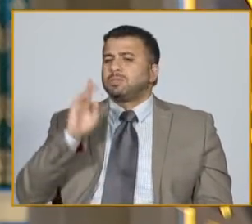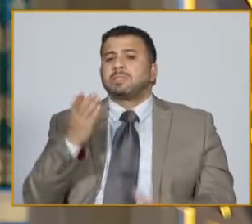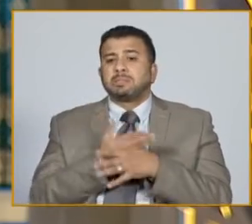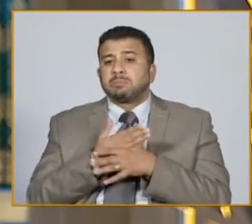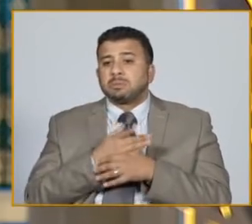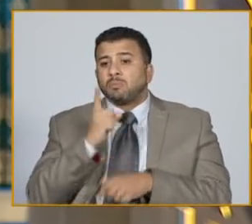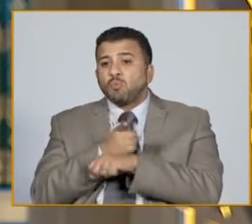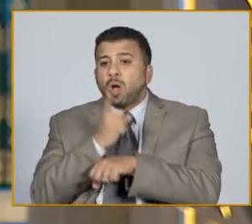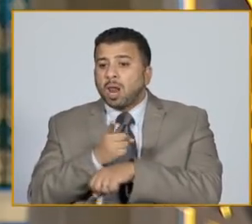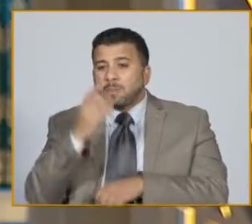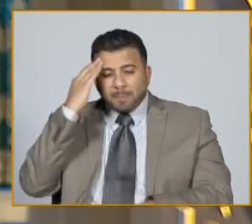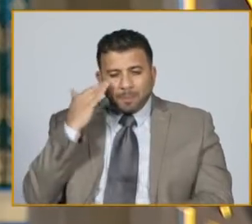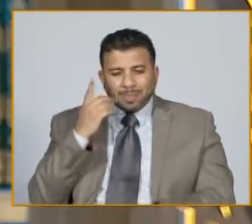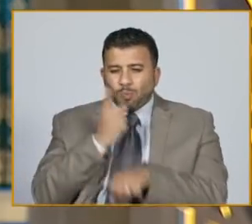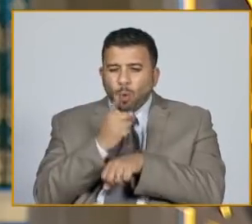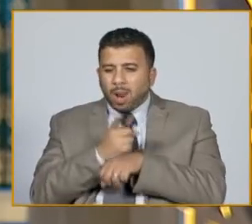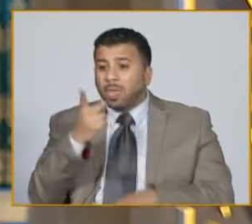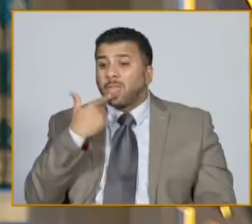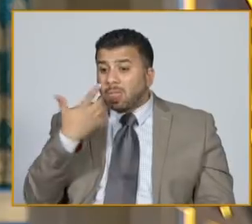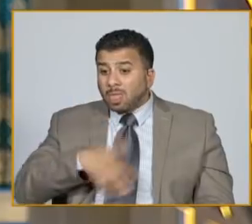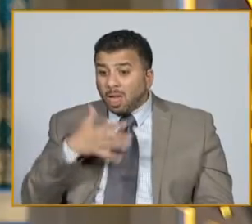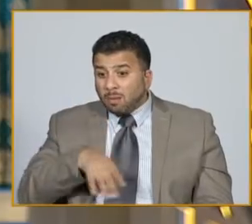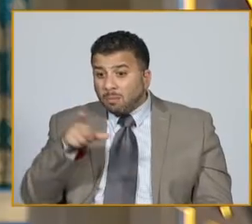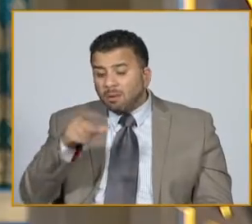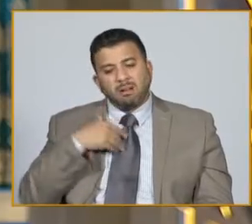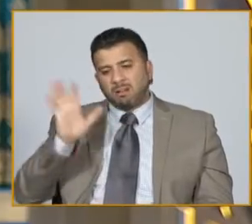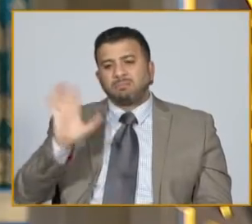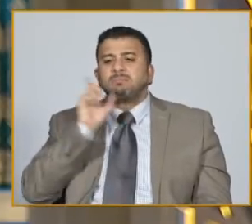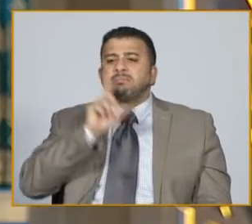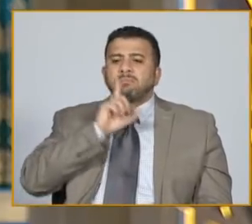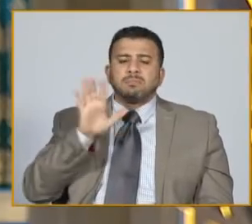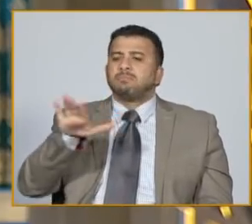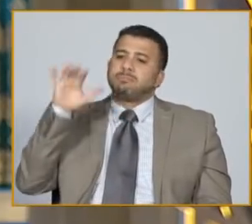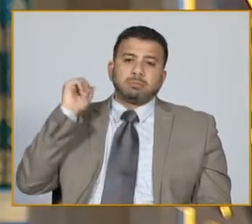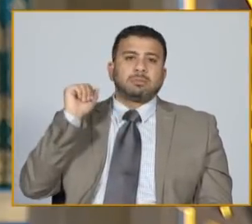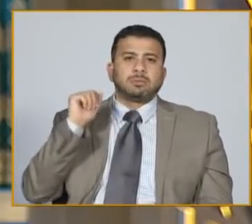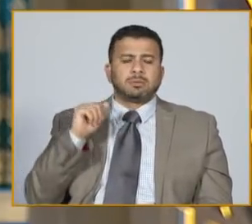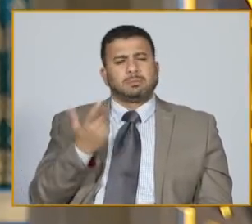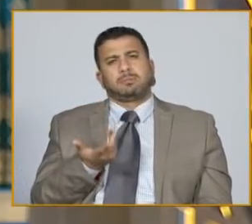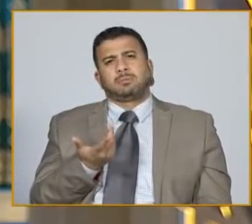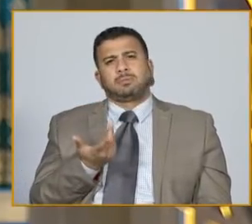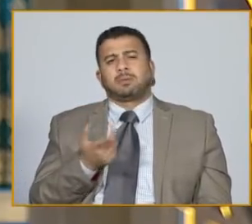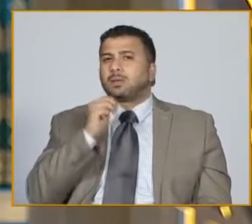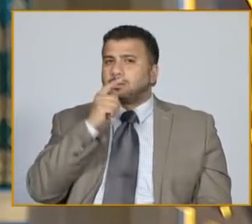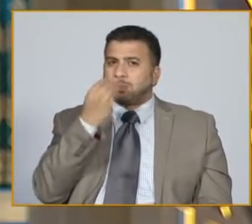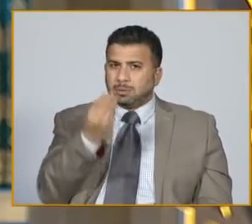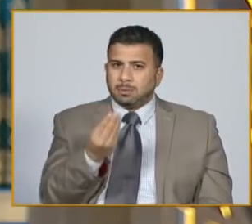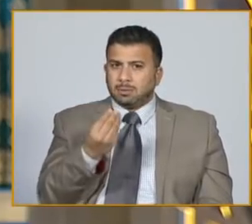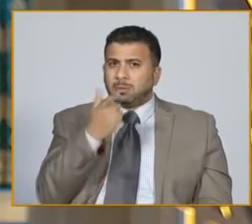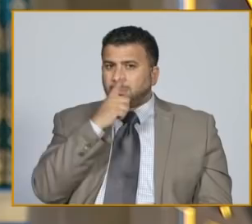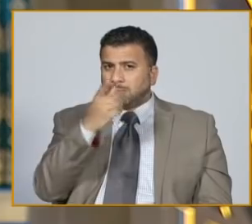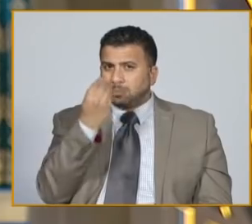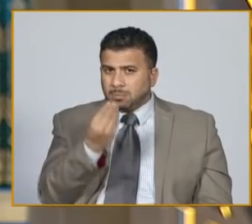من المسجد لمسألة خلافية. وكان الواجب عليكم أن تصغوا إلى المعلمتين أو المعلمة والمشرفة وتشوفون إيش